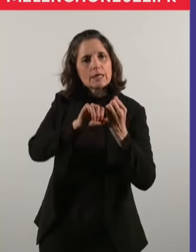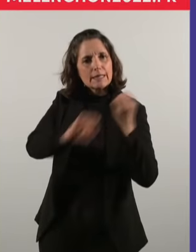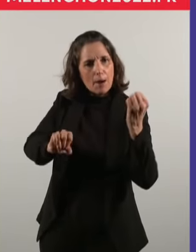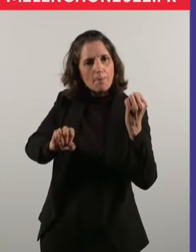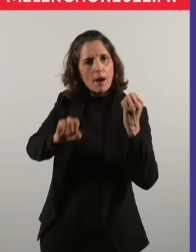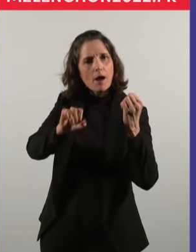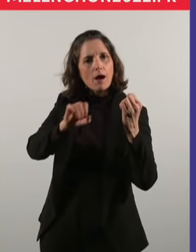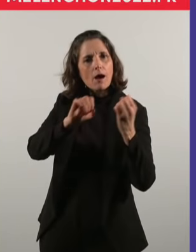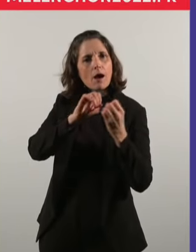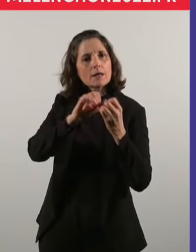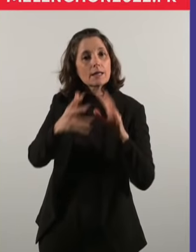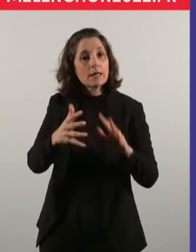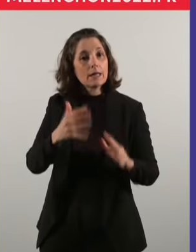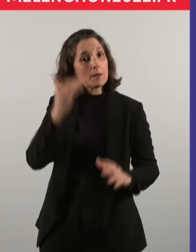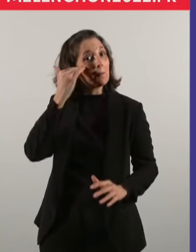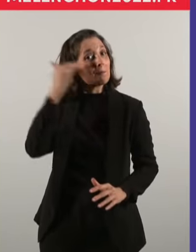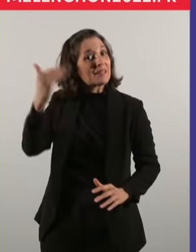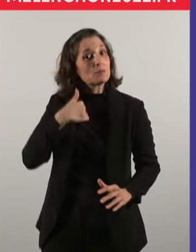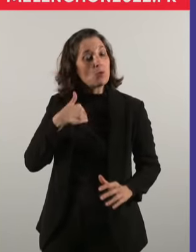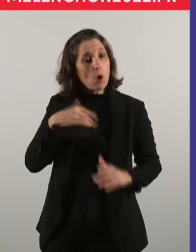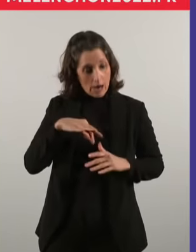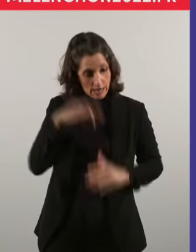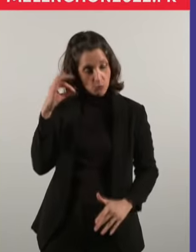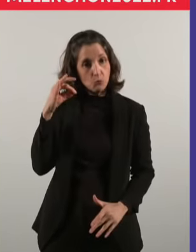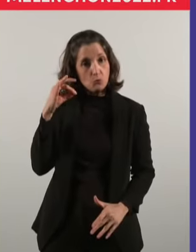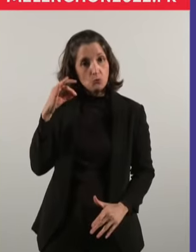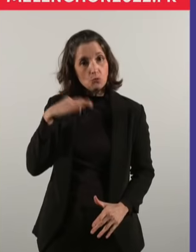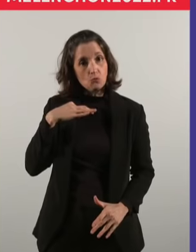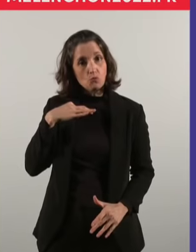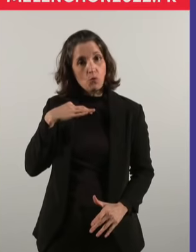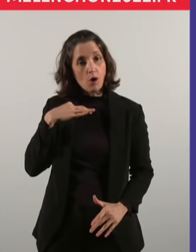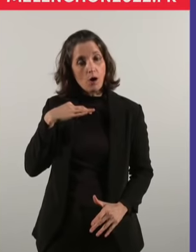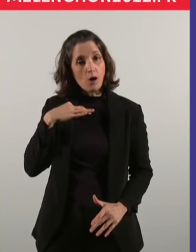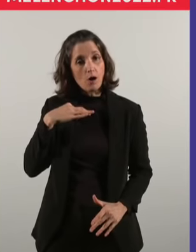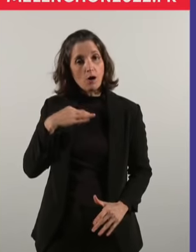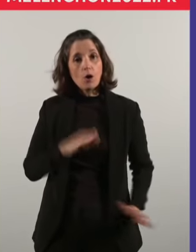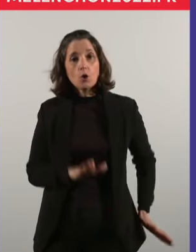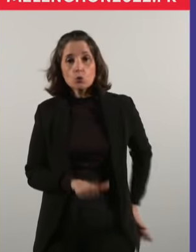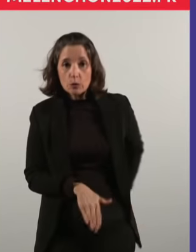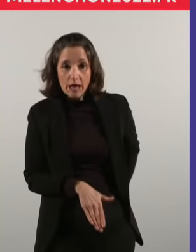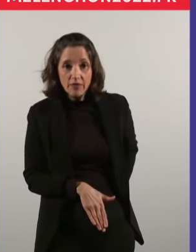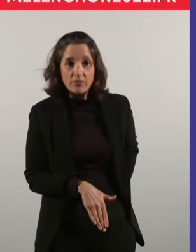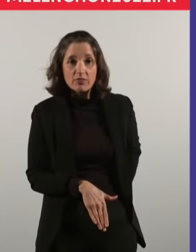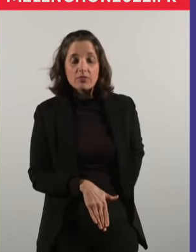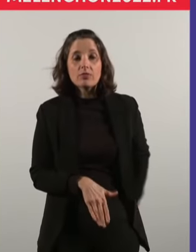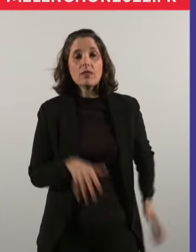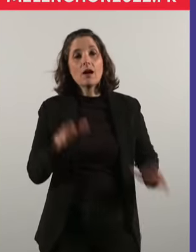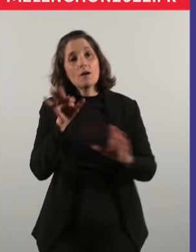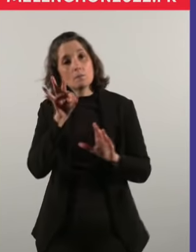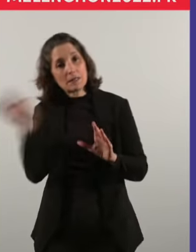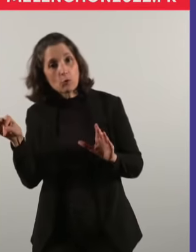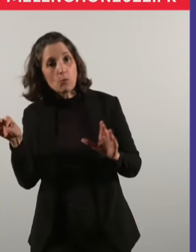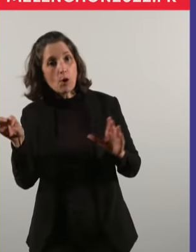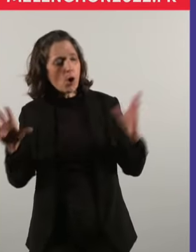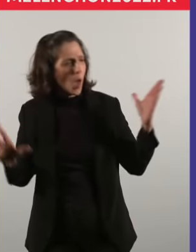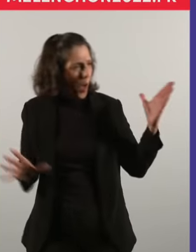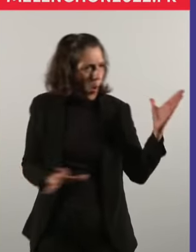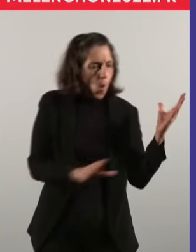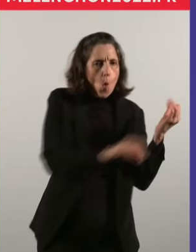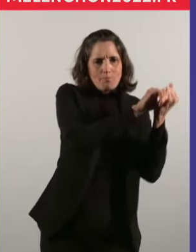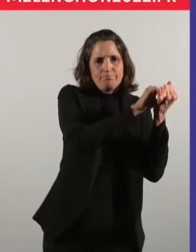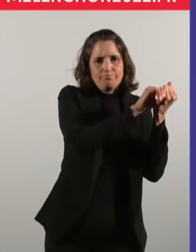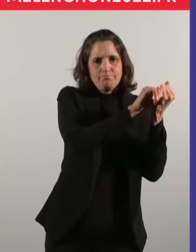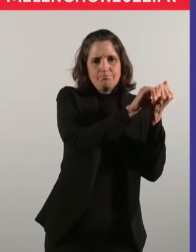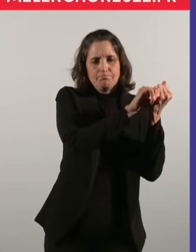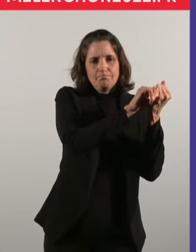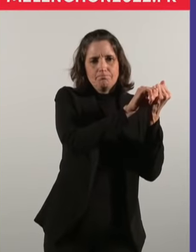je poserai le câble qui va de la Guyane au territoire de la métropole. Et je ne l'abandonnerai pas à la propriété